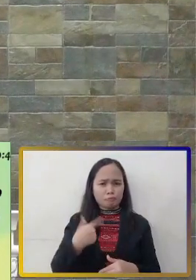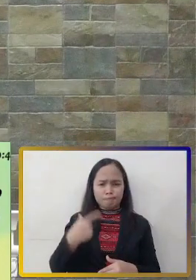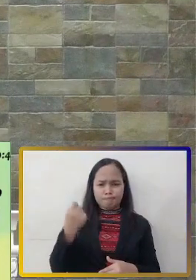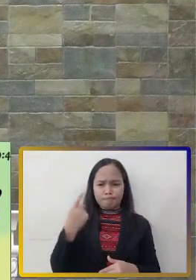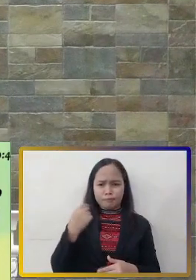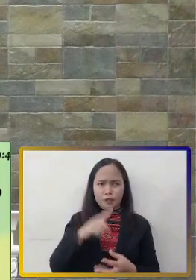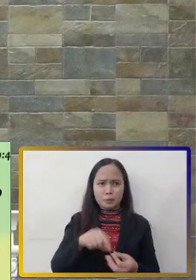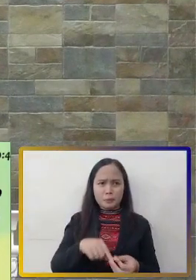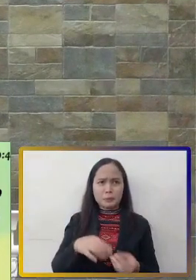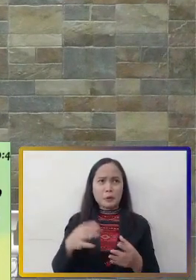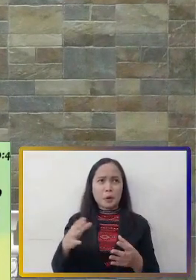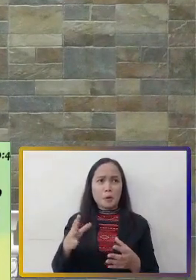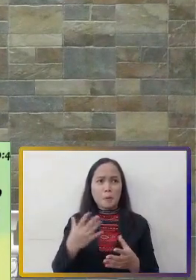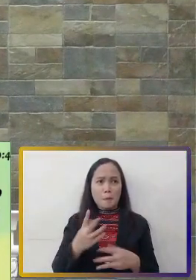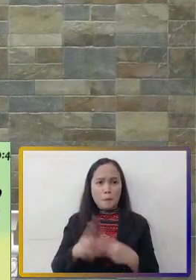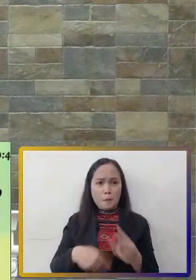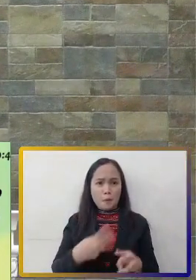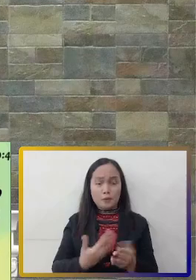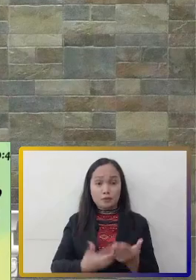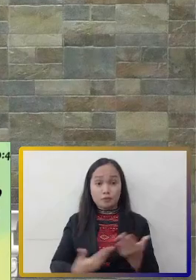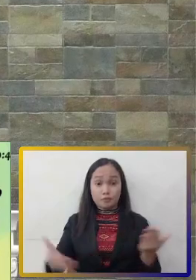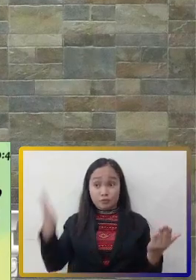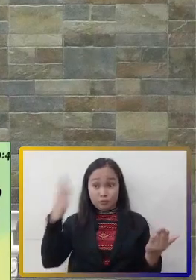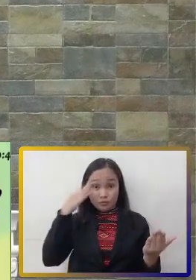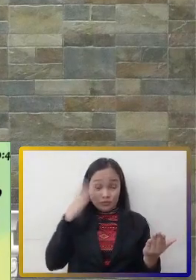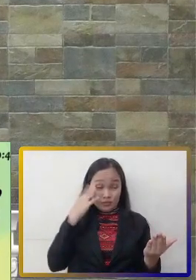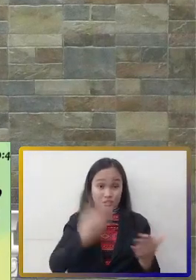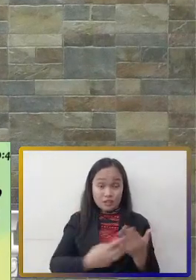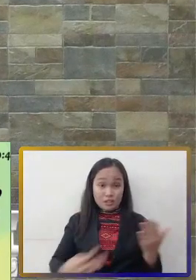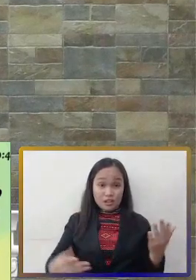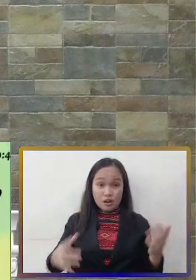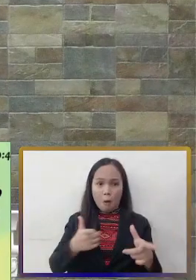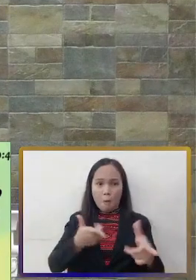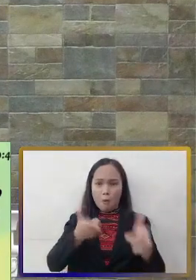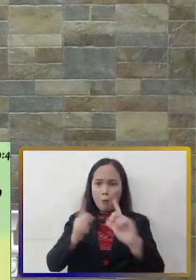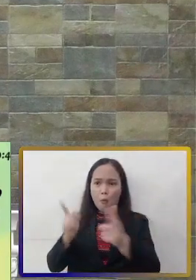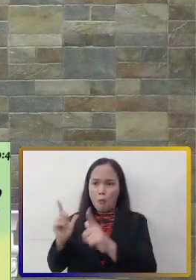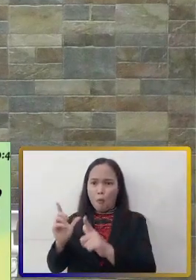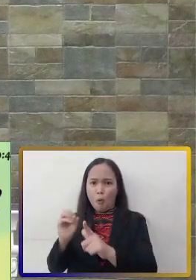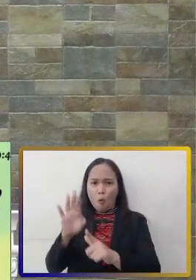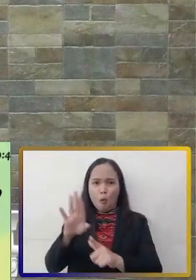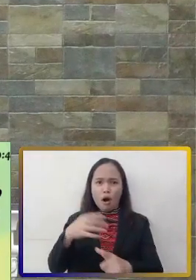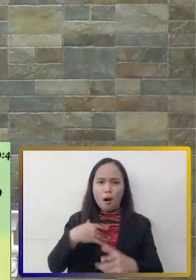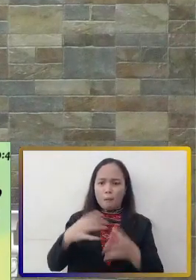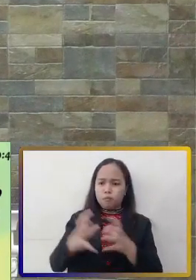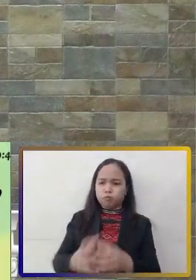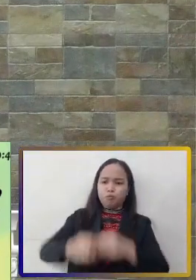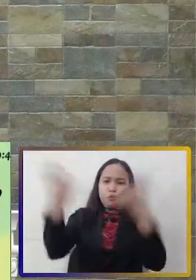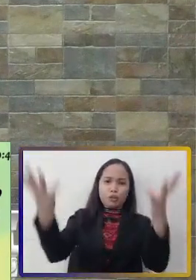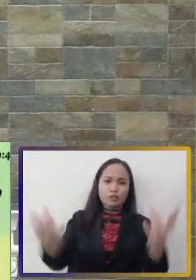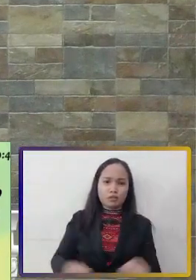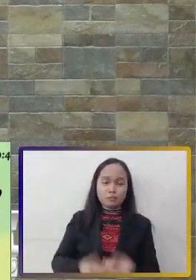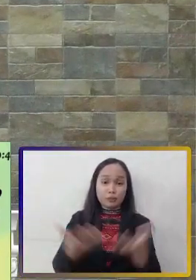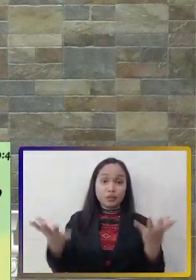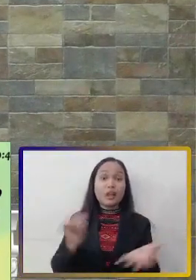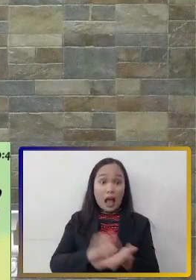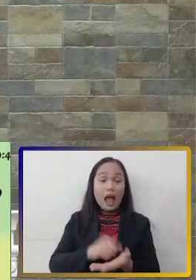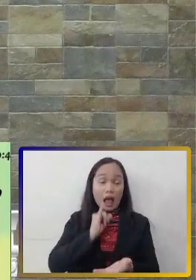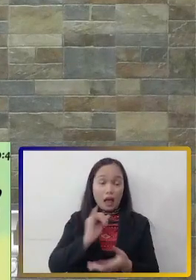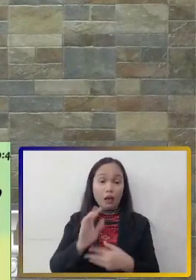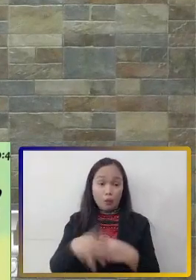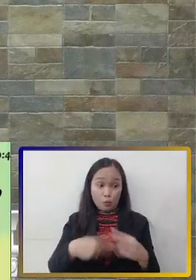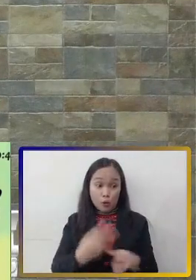weapons. Barrel, bomba, granada, lahat, itak, kuchillo, those are carnal